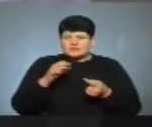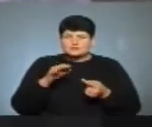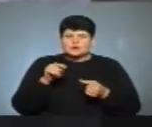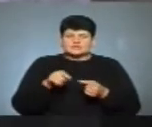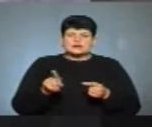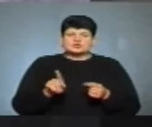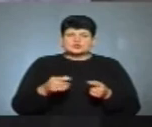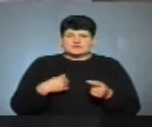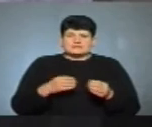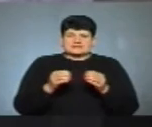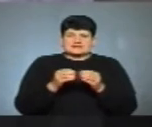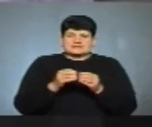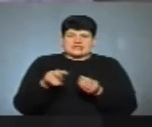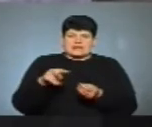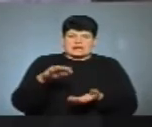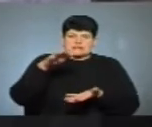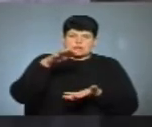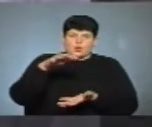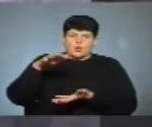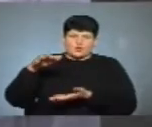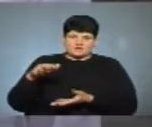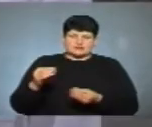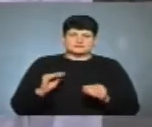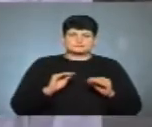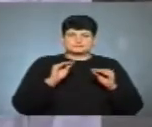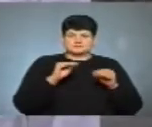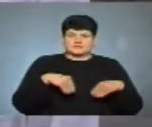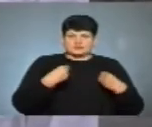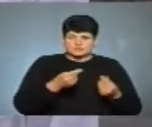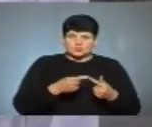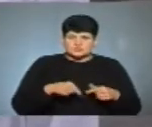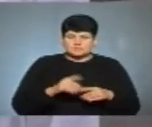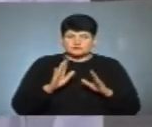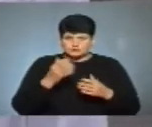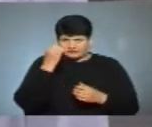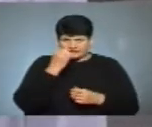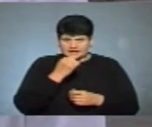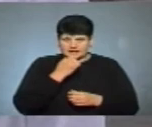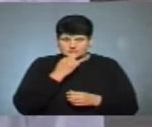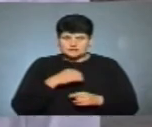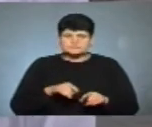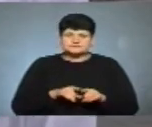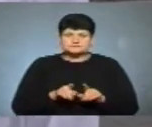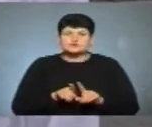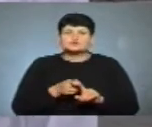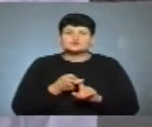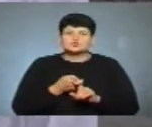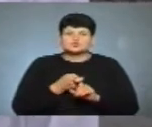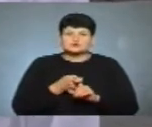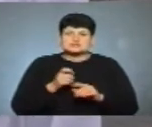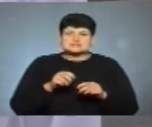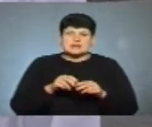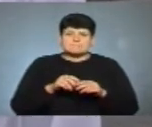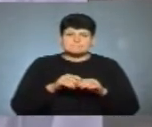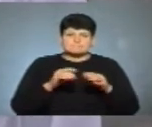нам 10-літрових концентраторів поставить ця організація, ми, звичайно, будемо вдячні. Те ж саме, що стосується і моніторів,